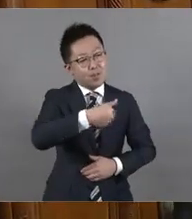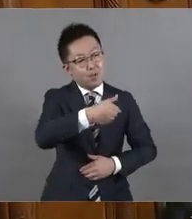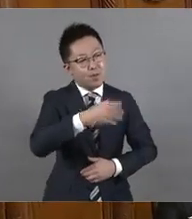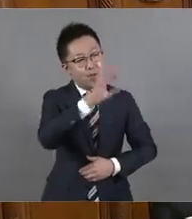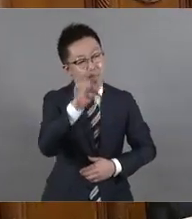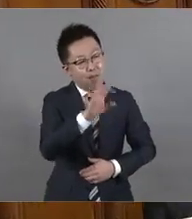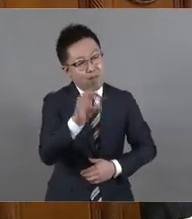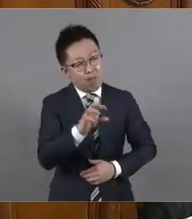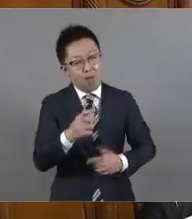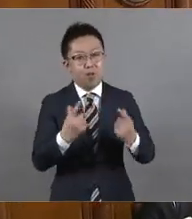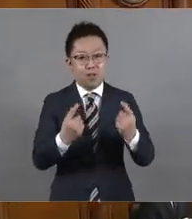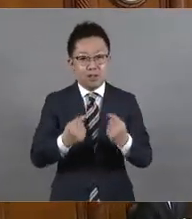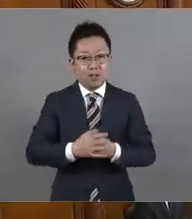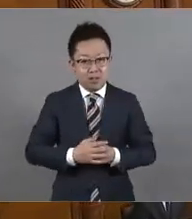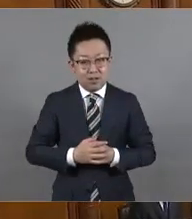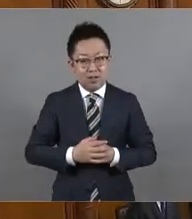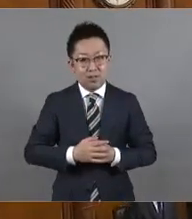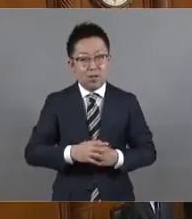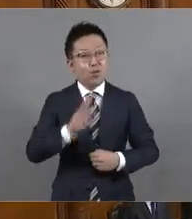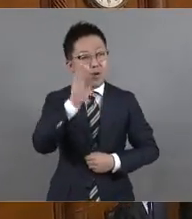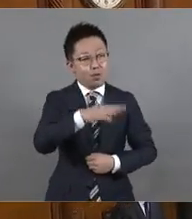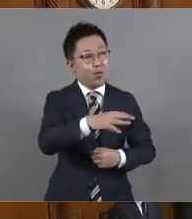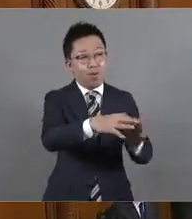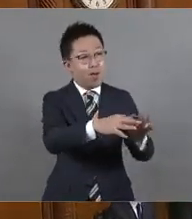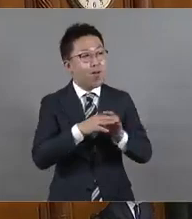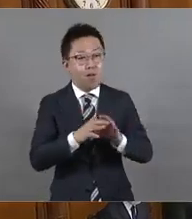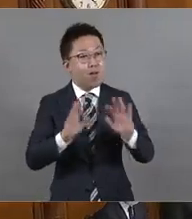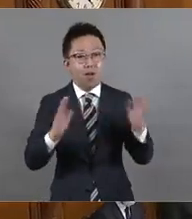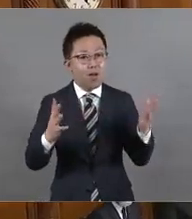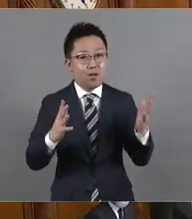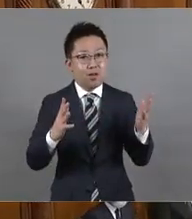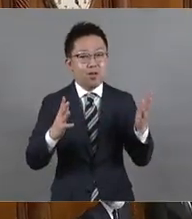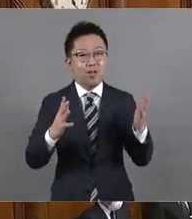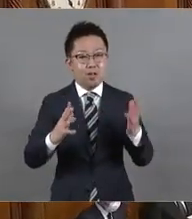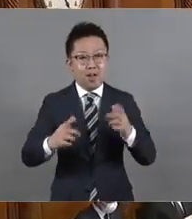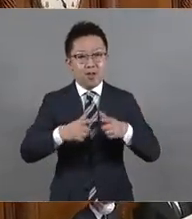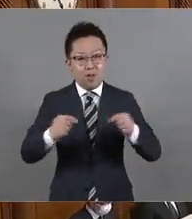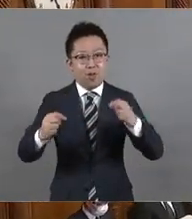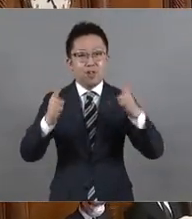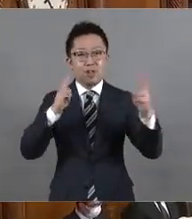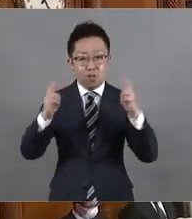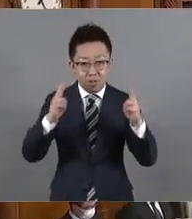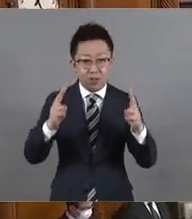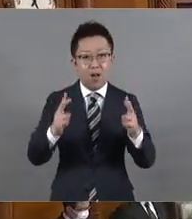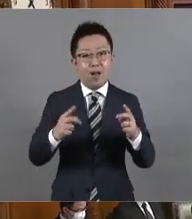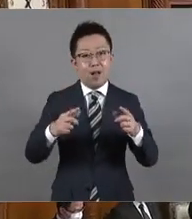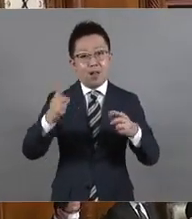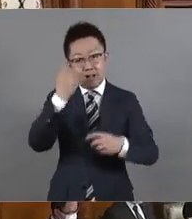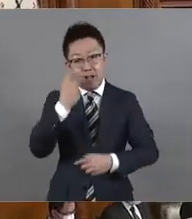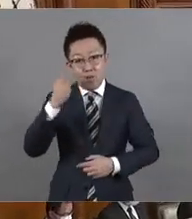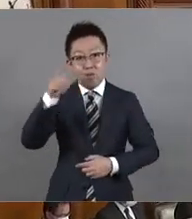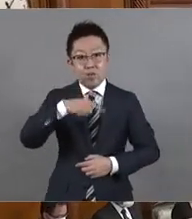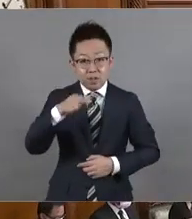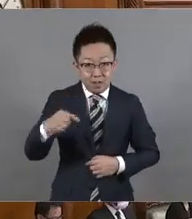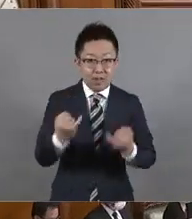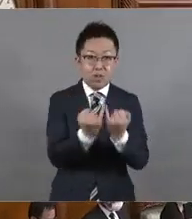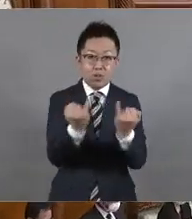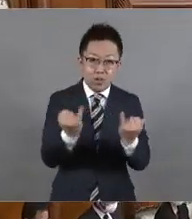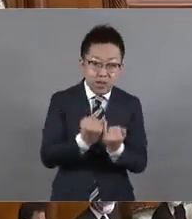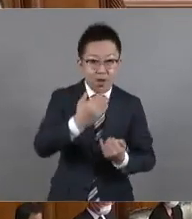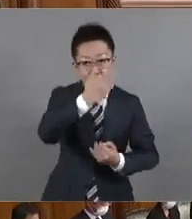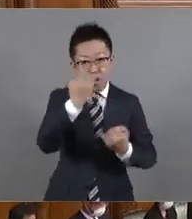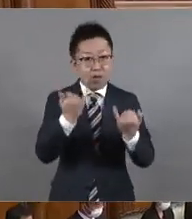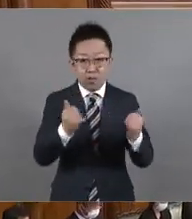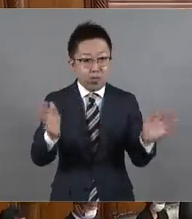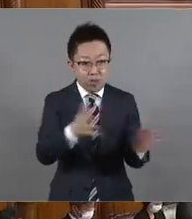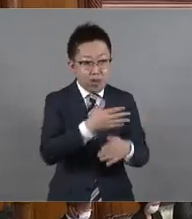いくそしてその後なんの連絡もないなぜ日本企業には外国人女性若者がいないのかこのよう